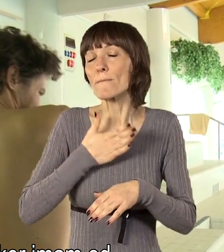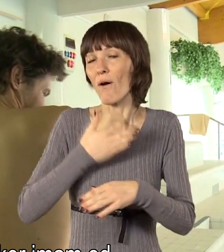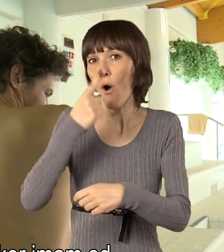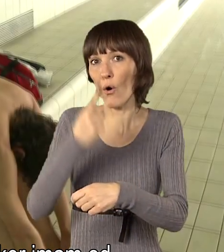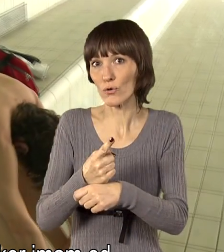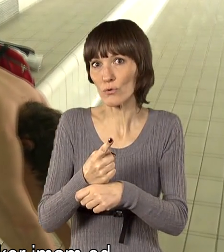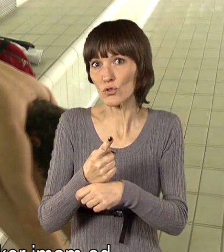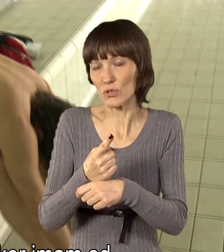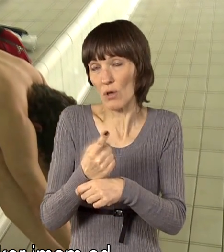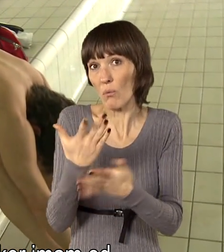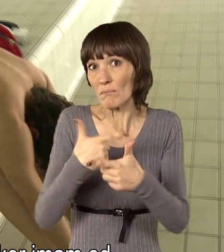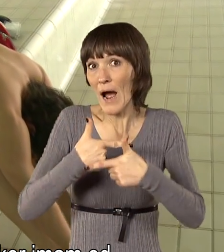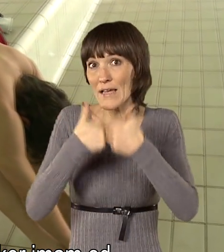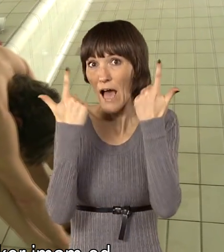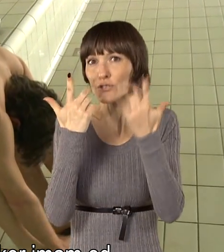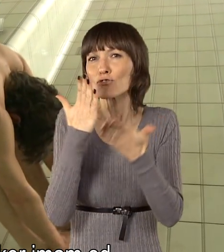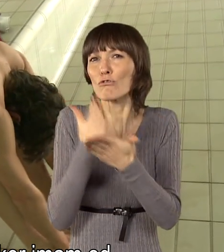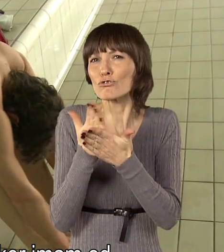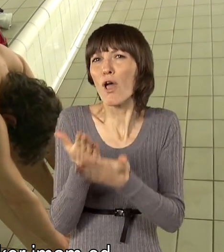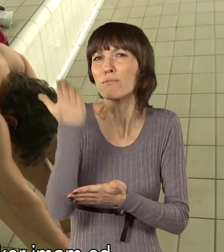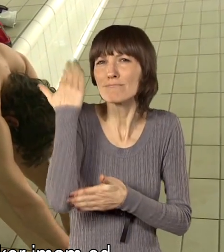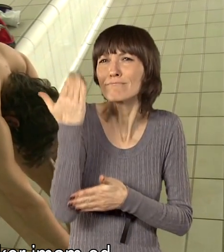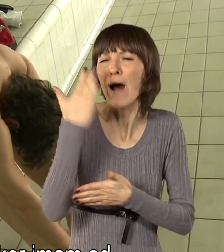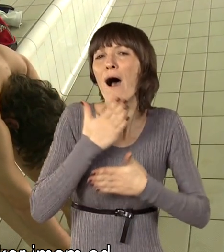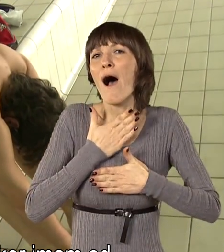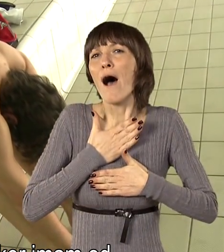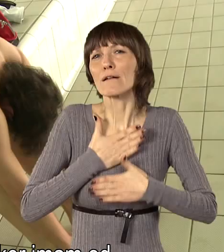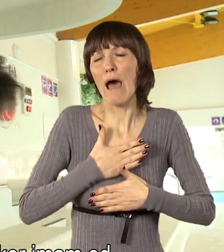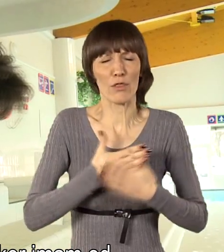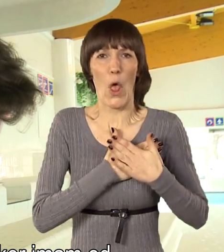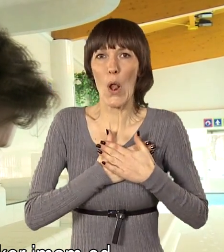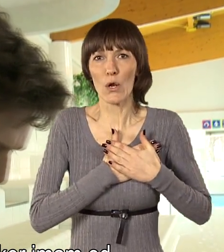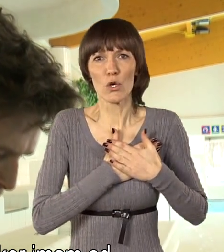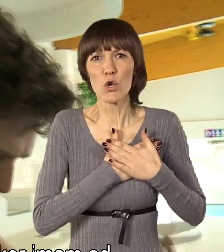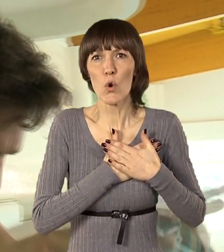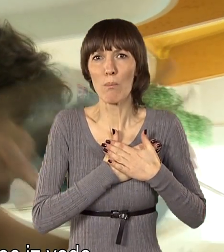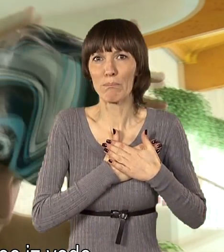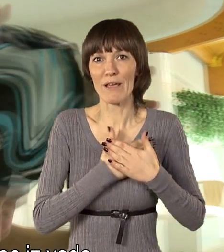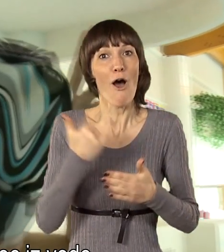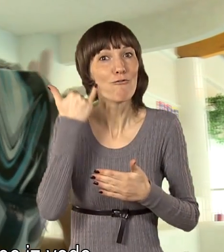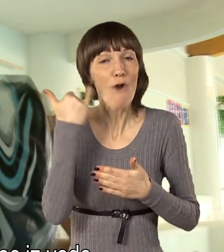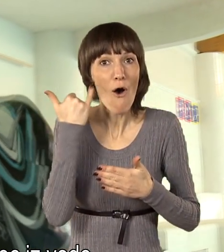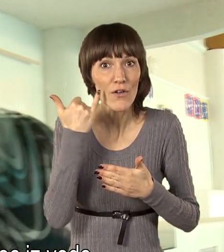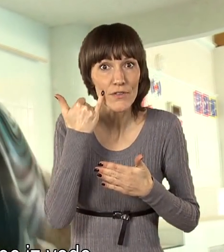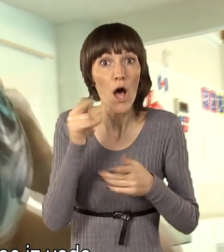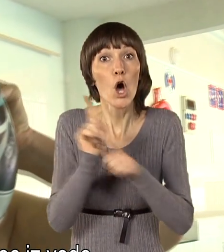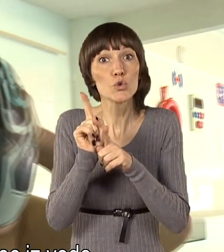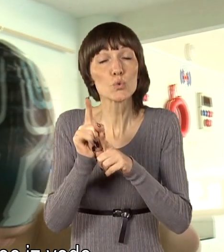taka odločitev precej logična, ker od nekdaj imam rad vodo, bil sem reševalec iz